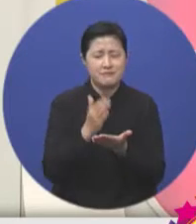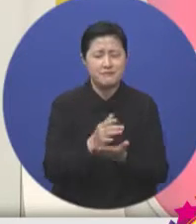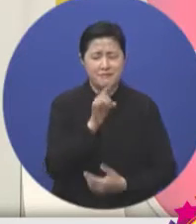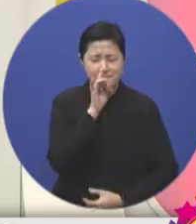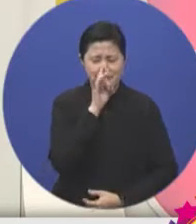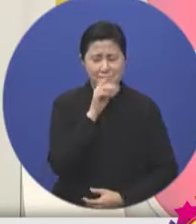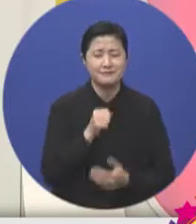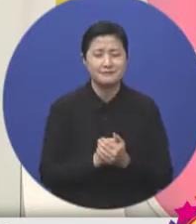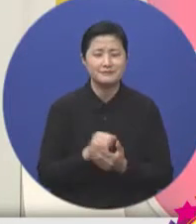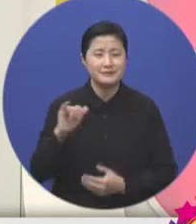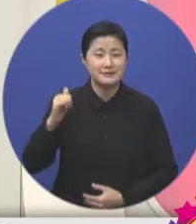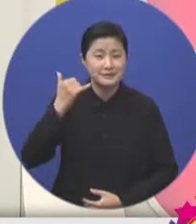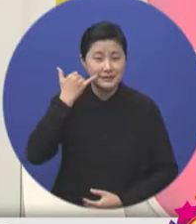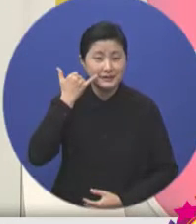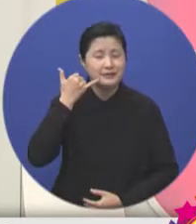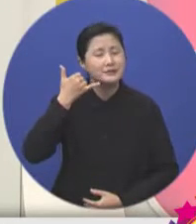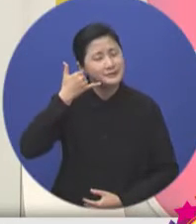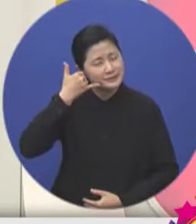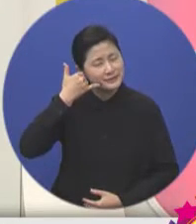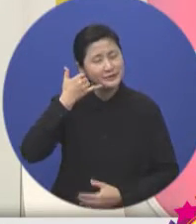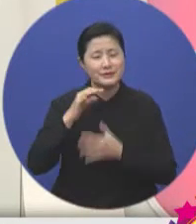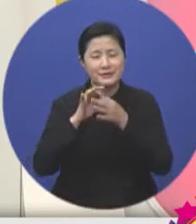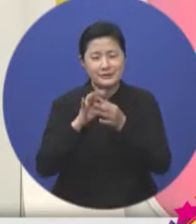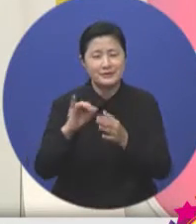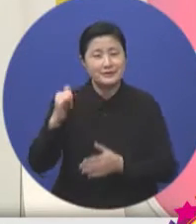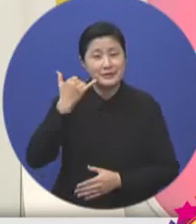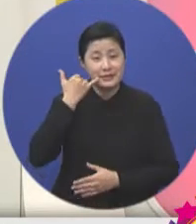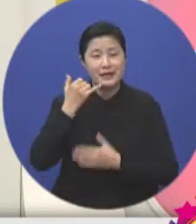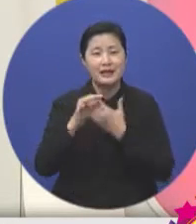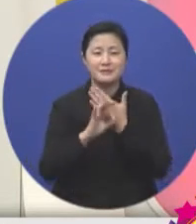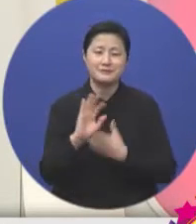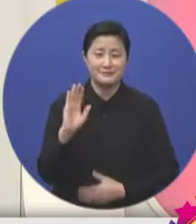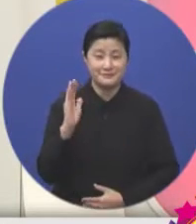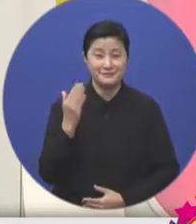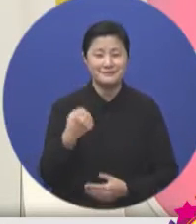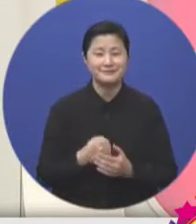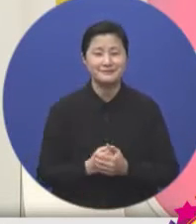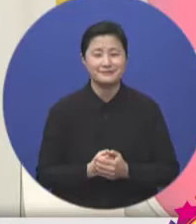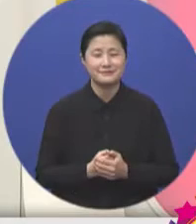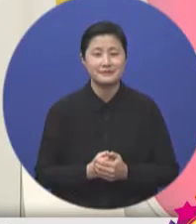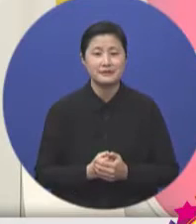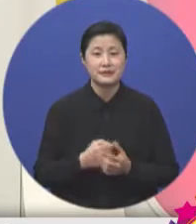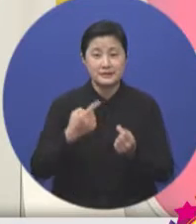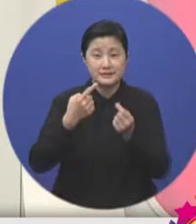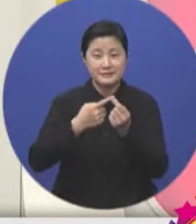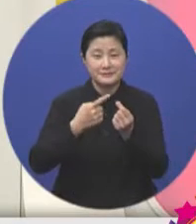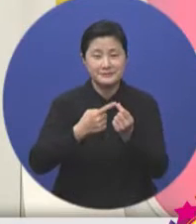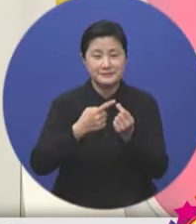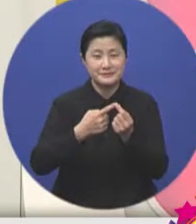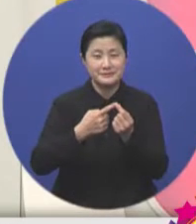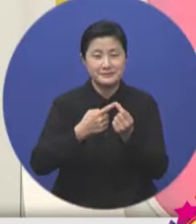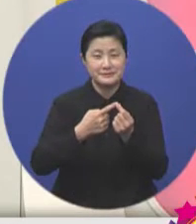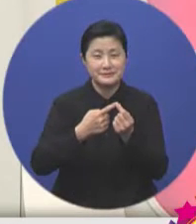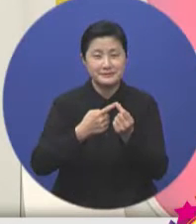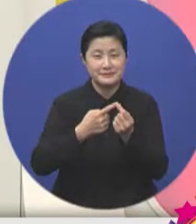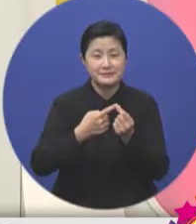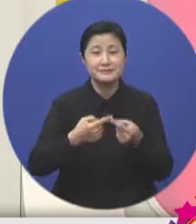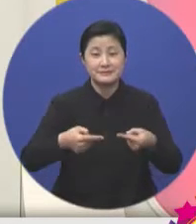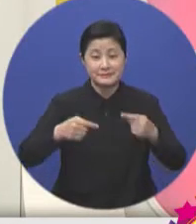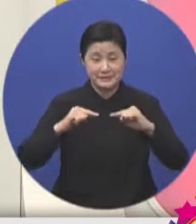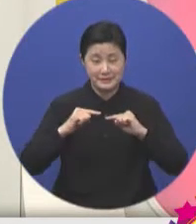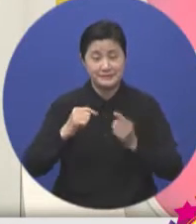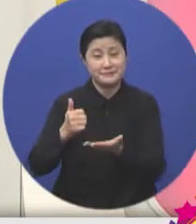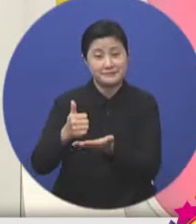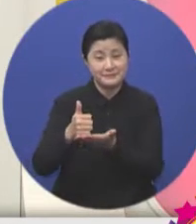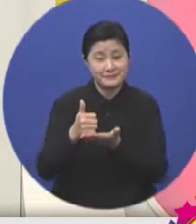안 되고요. 전화기 수화기를 통해서만 전화를 주셔야 됩니다. 자, 그러면요 첫 번째 한번 가보도록 할까요?